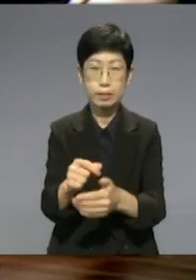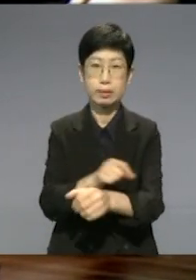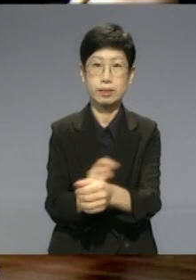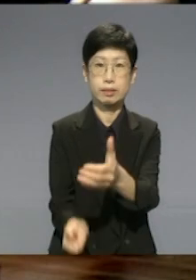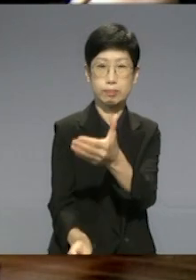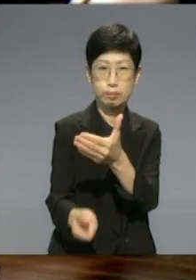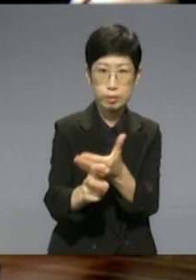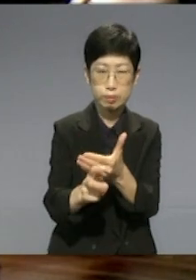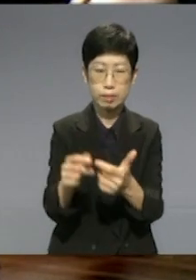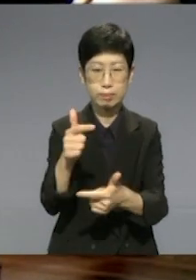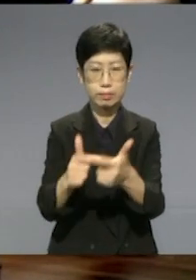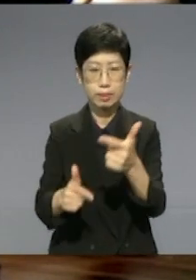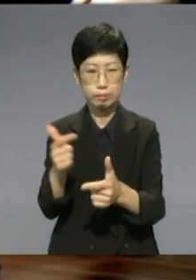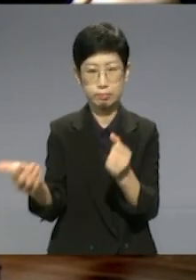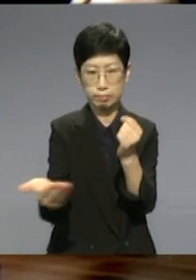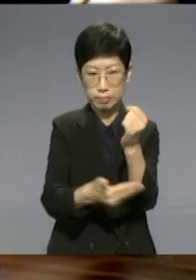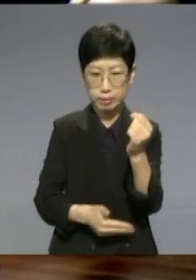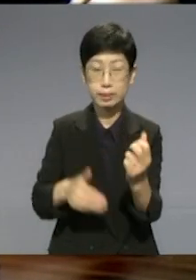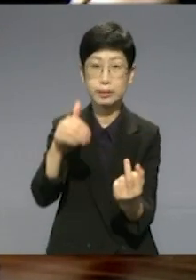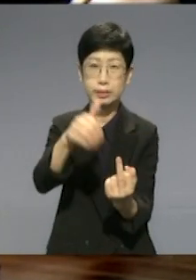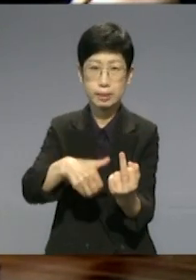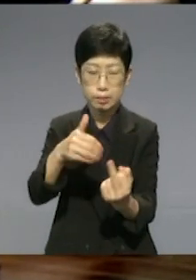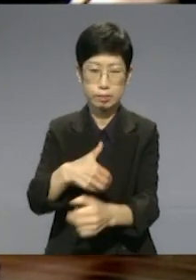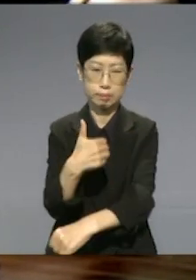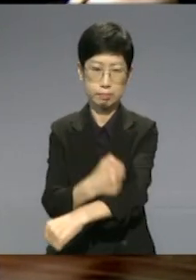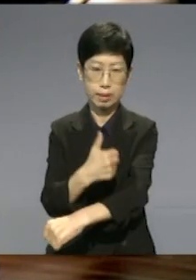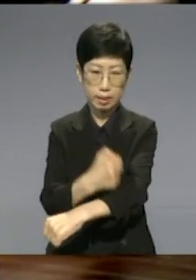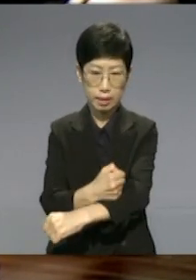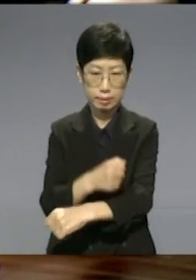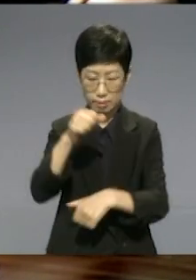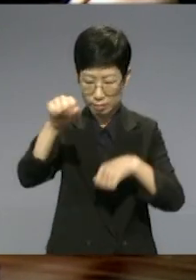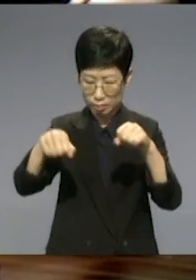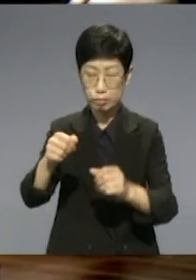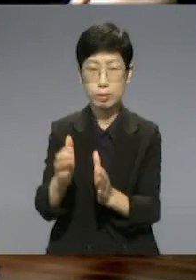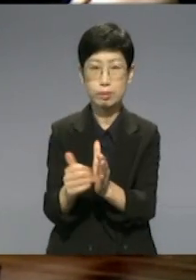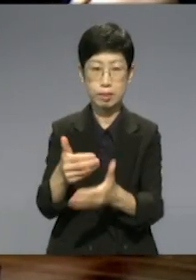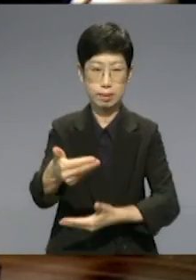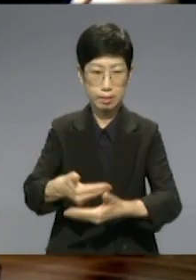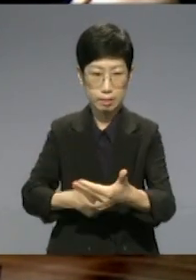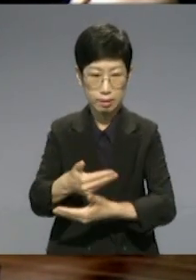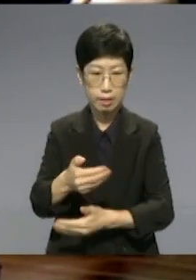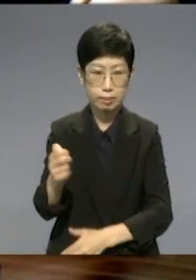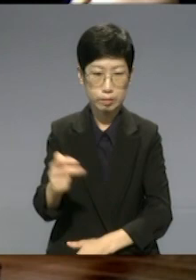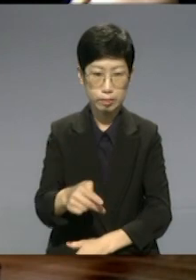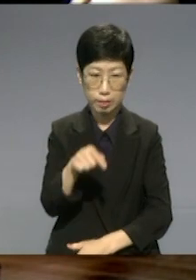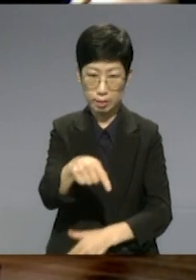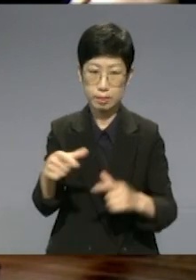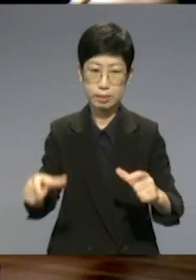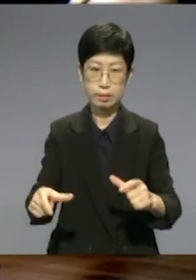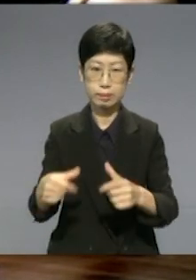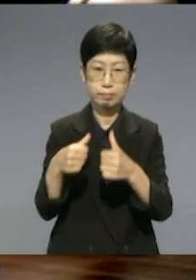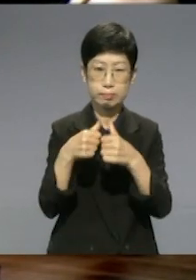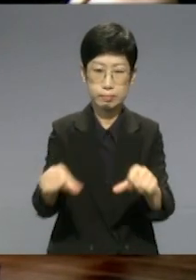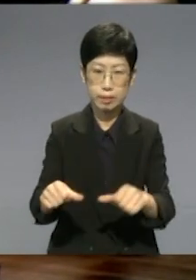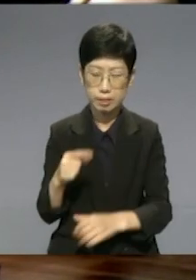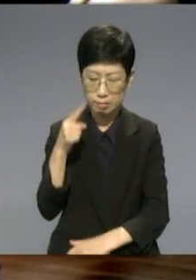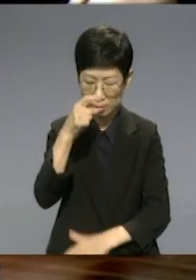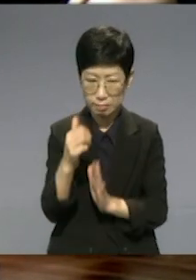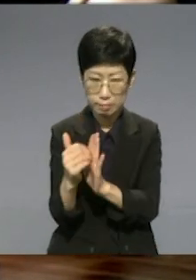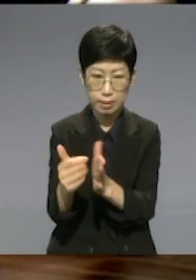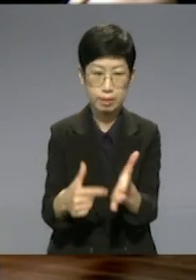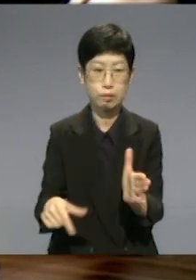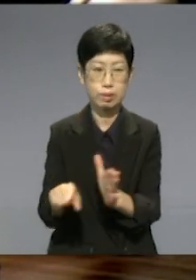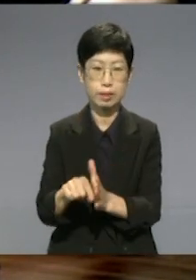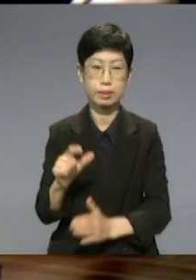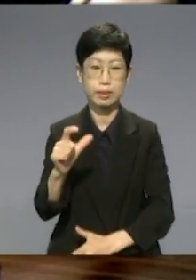para frenar los delitos ambientales, en especial la tala y la minería ilegal, el tráfico